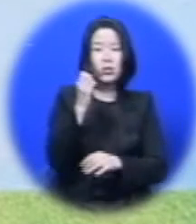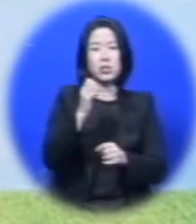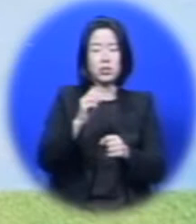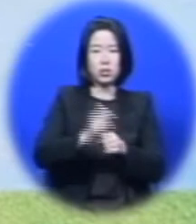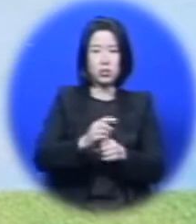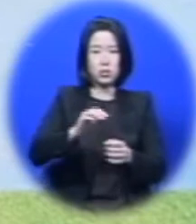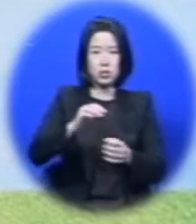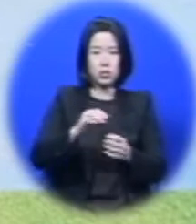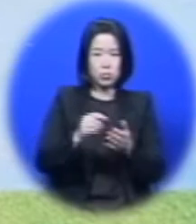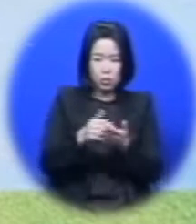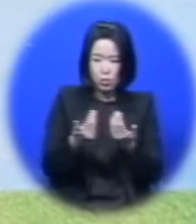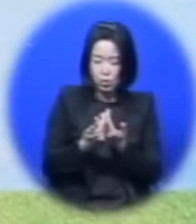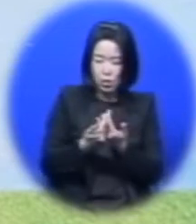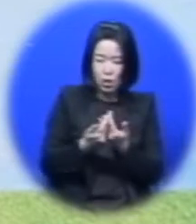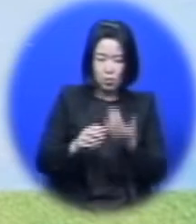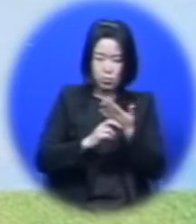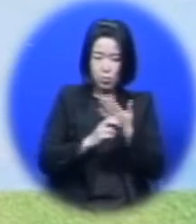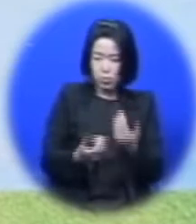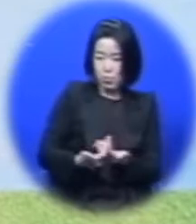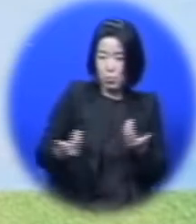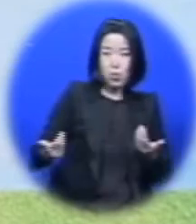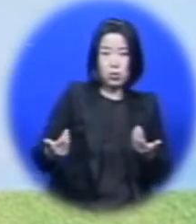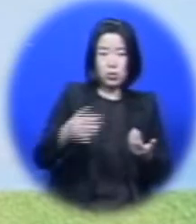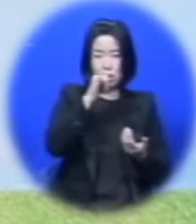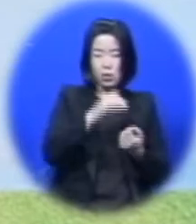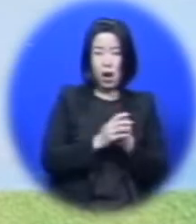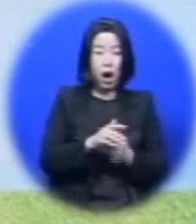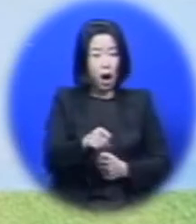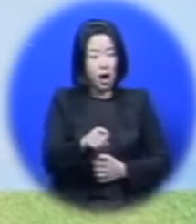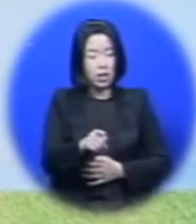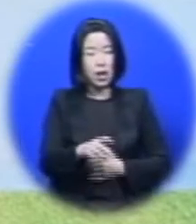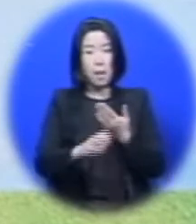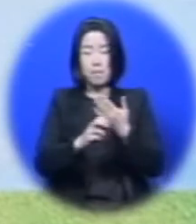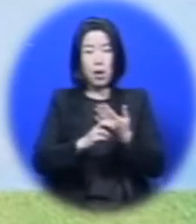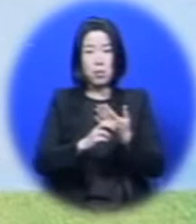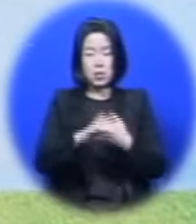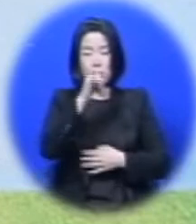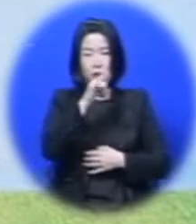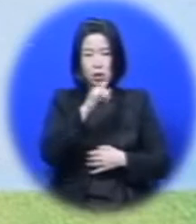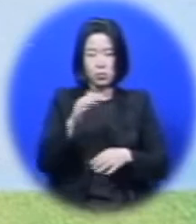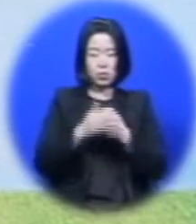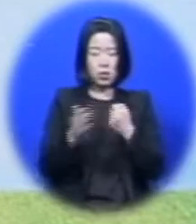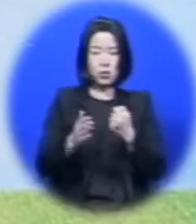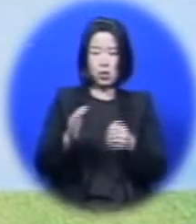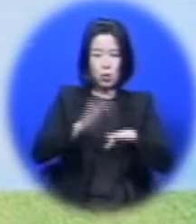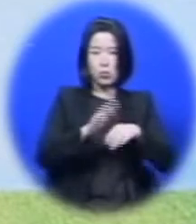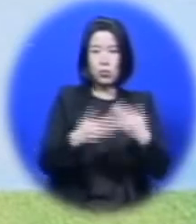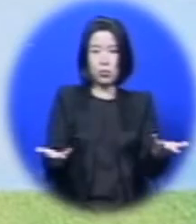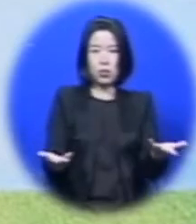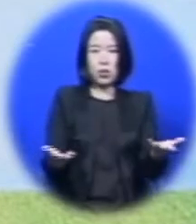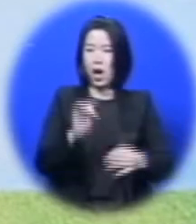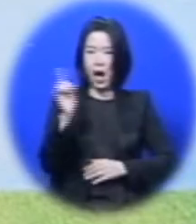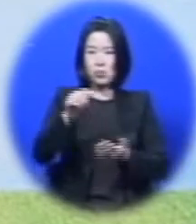그 불법에서 멀어지게 돼 있습니다. 이게 법을 어기는 거구나. 그러면 그냥 손을 놓게 돼 있어요. 아무리